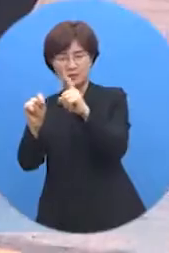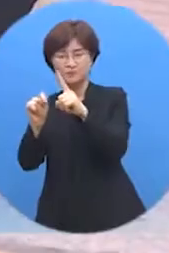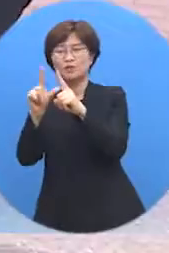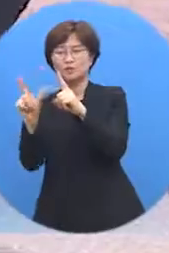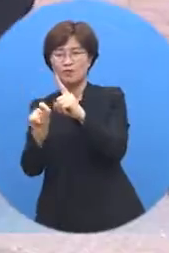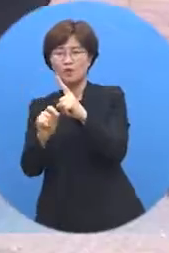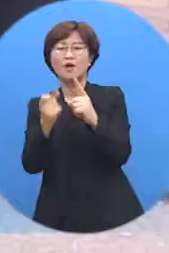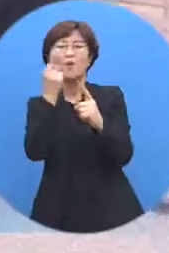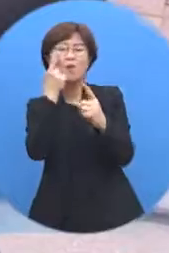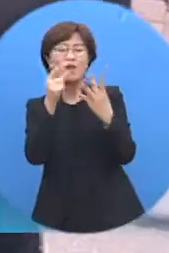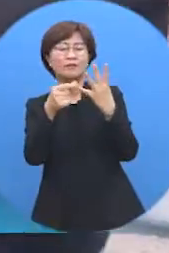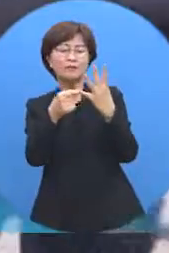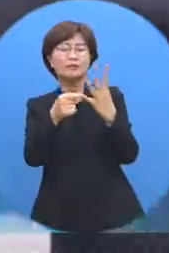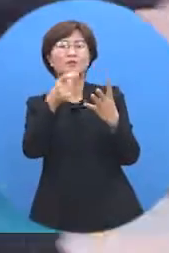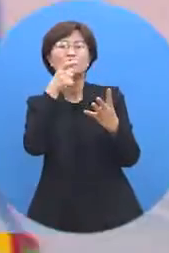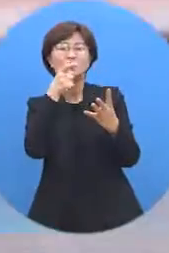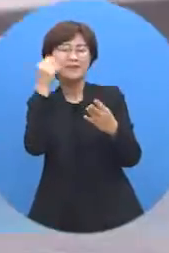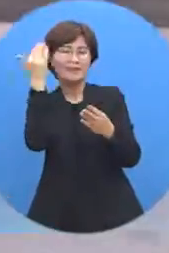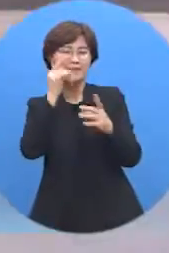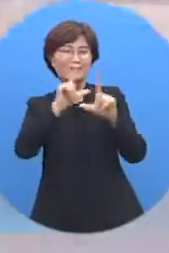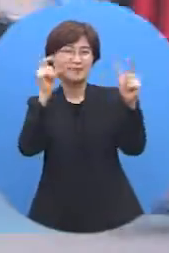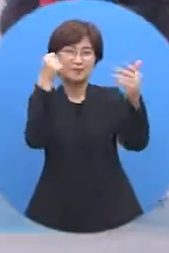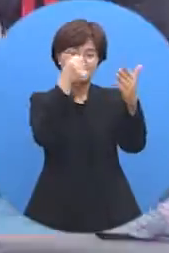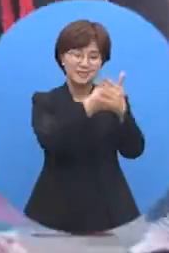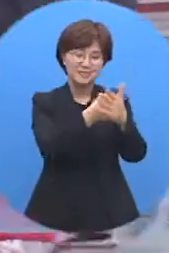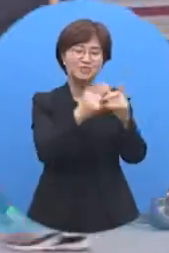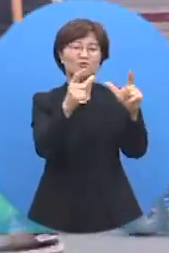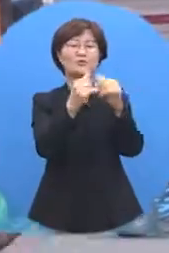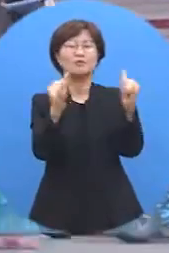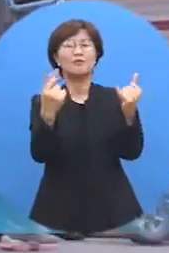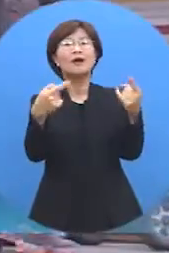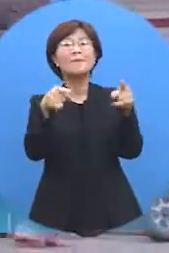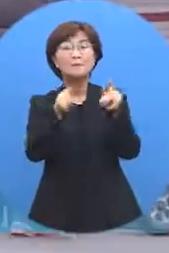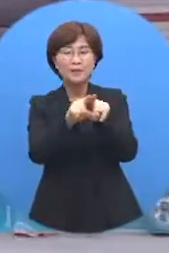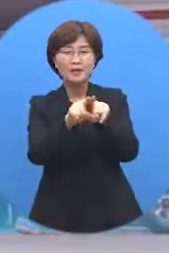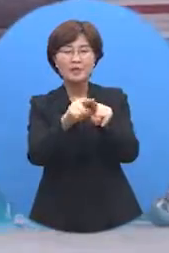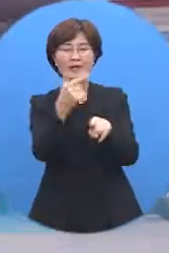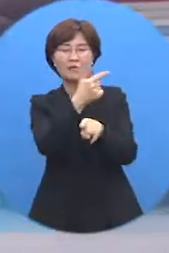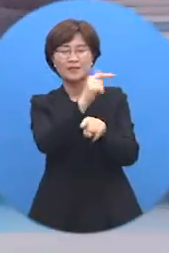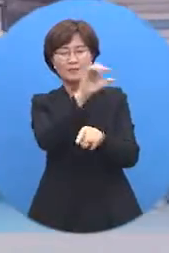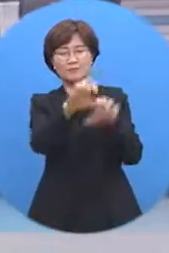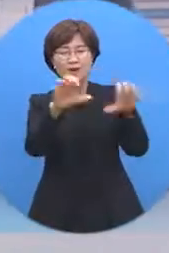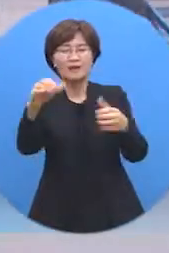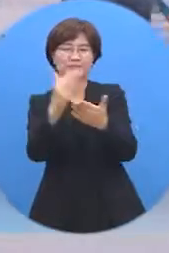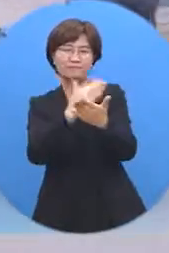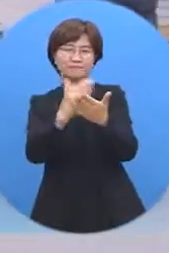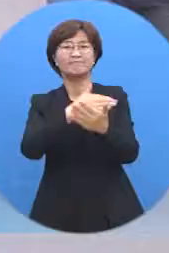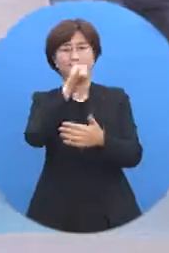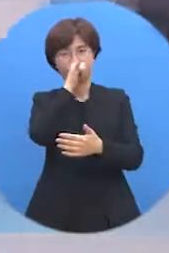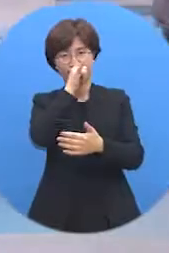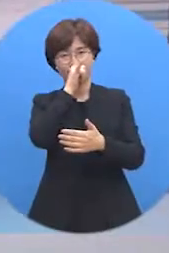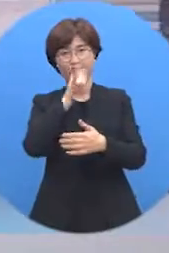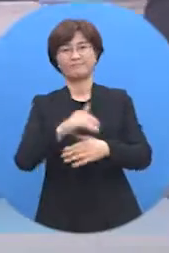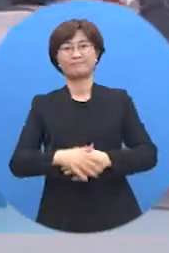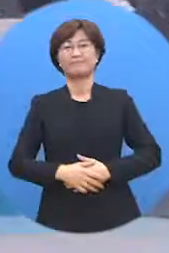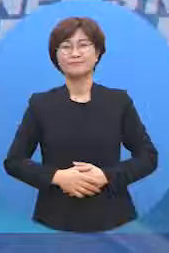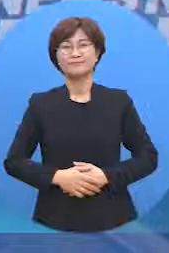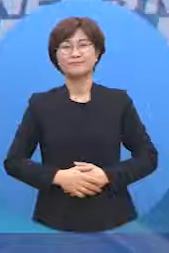11월까지 매월 넷째 주 수요일을 클린데이로 지정해 주민들과 함께 우리 마을 대청소를 진행하고 있습니다.